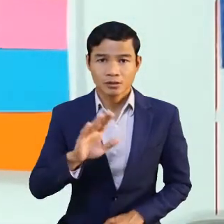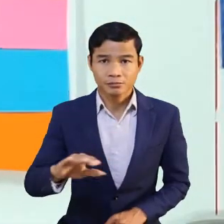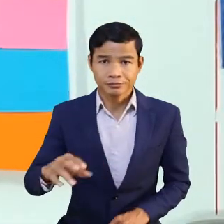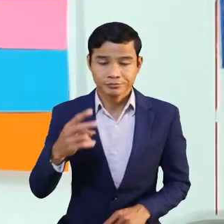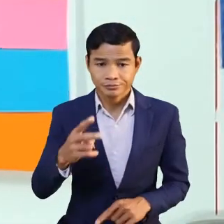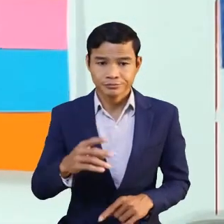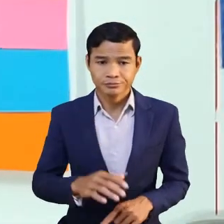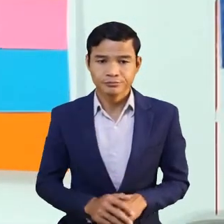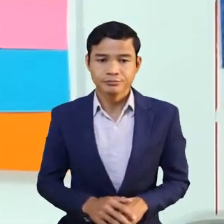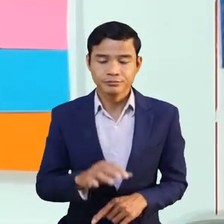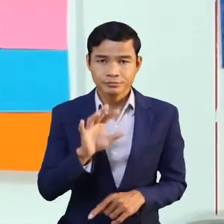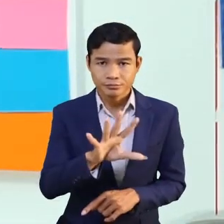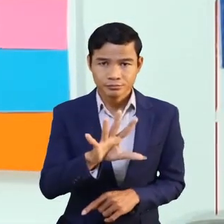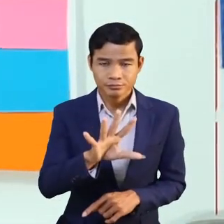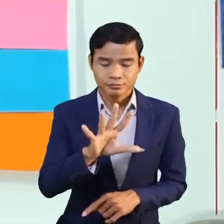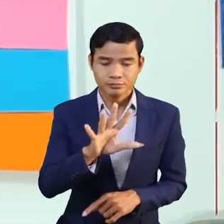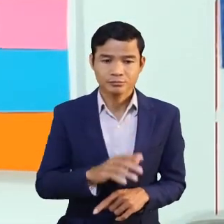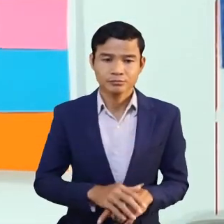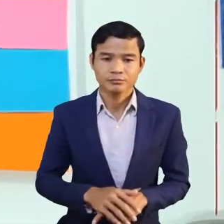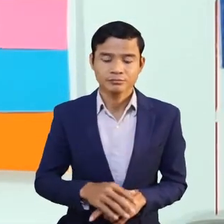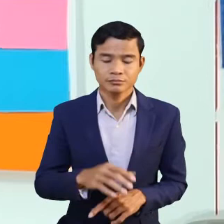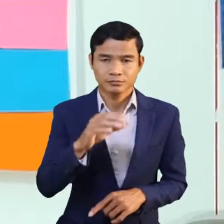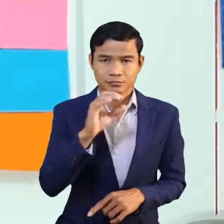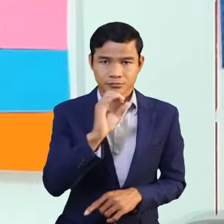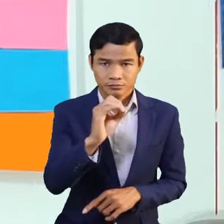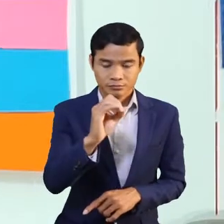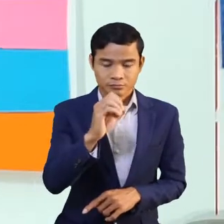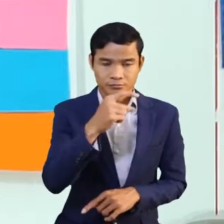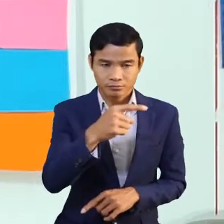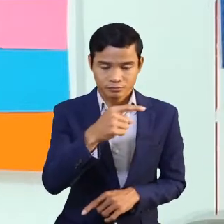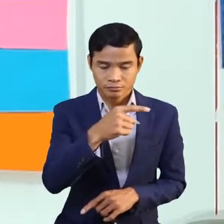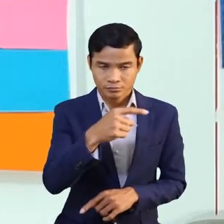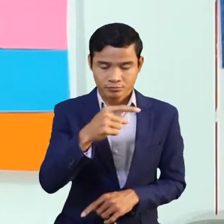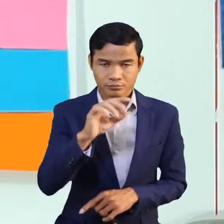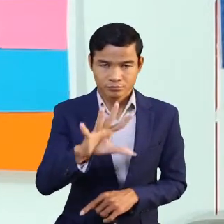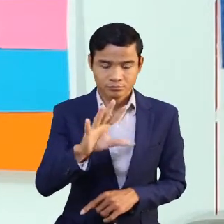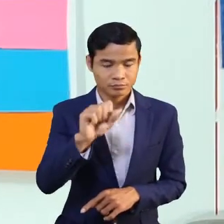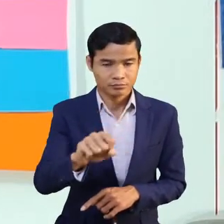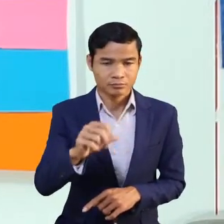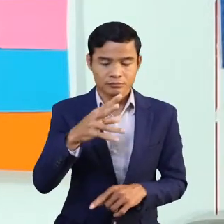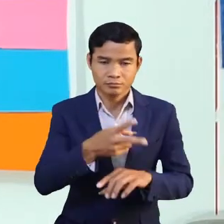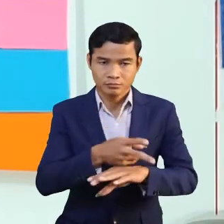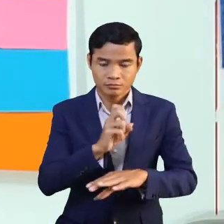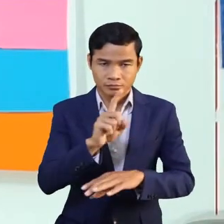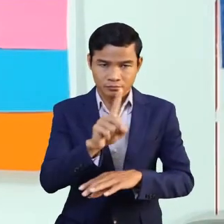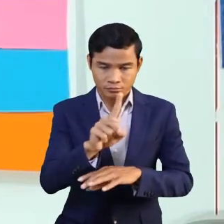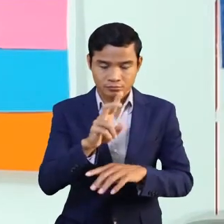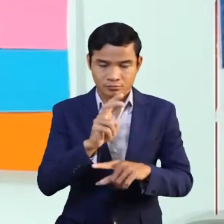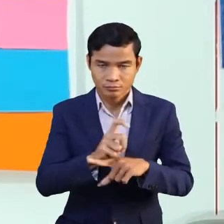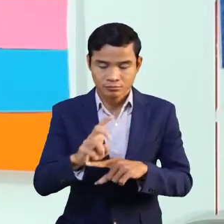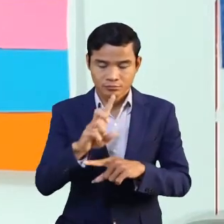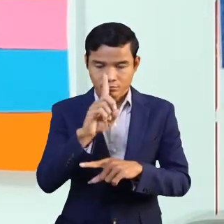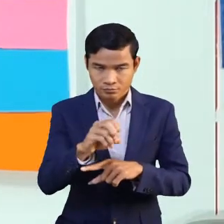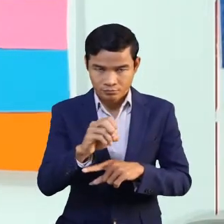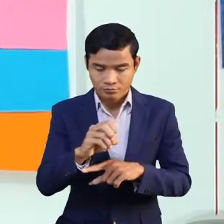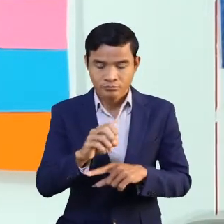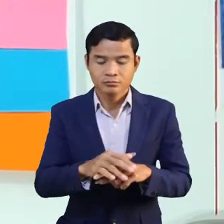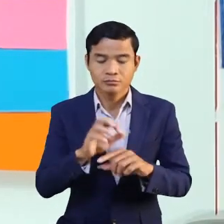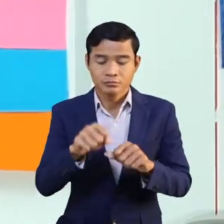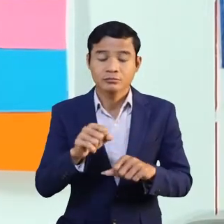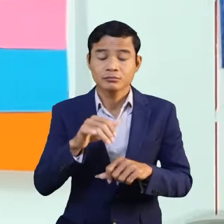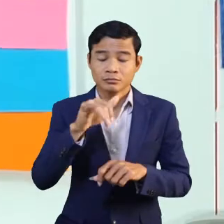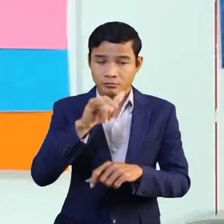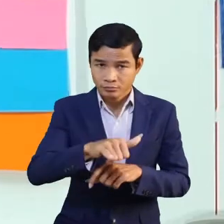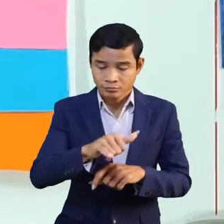ចានេះណាកូនចានេះ5ដកអស្ចារ្យ0ដក5មិនបានត្រូវខ្ចី1 2ខ្ទង់10